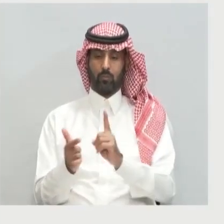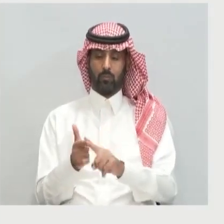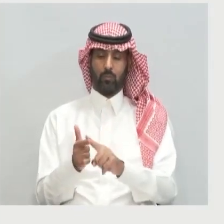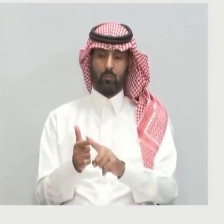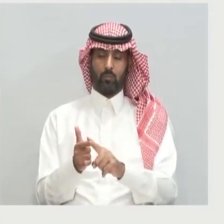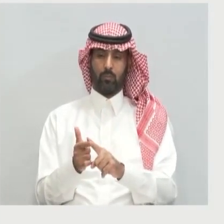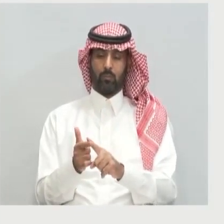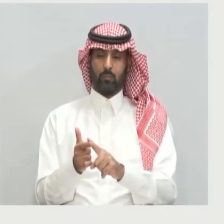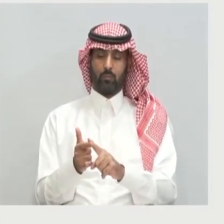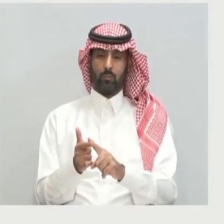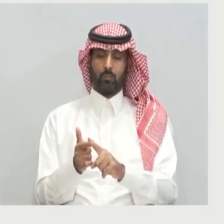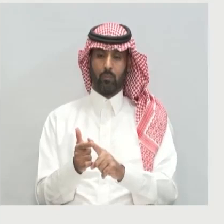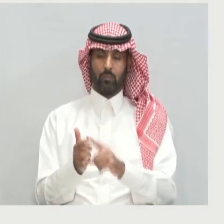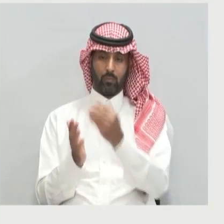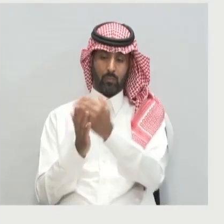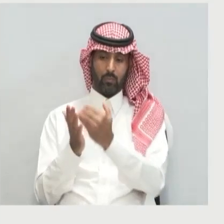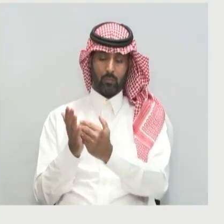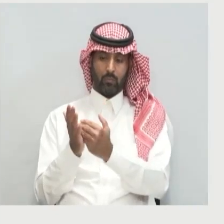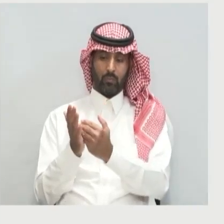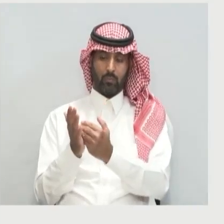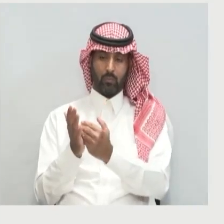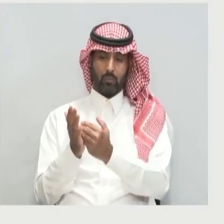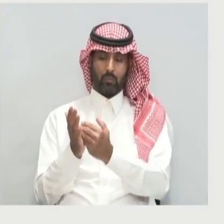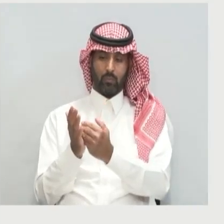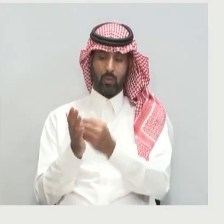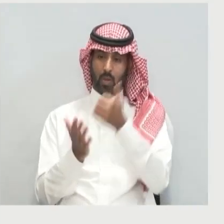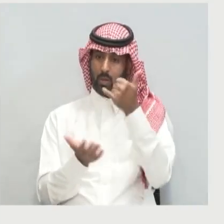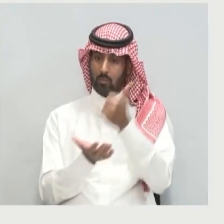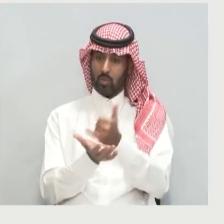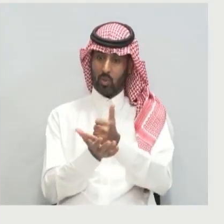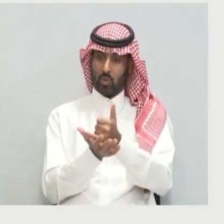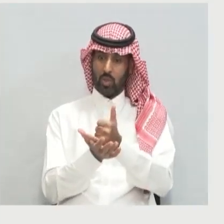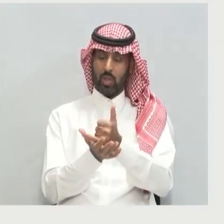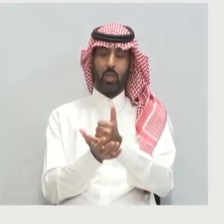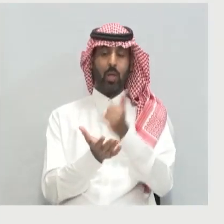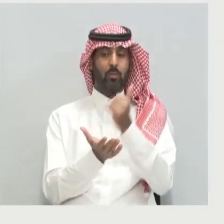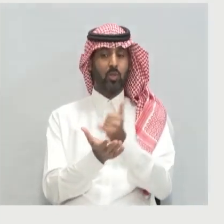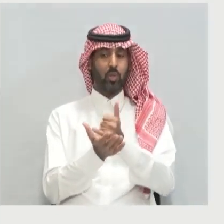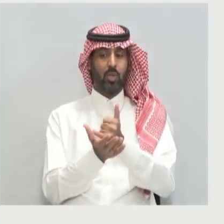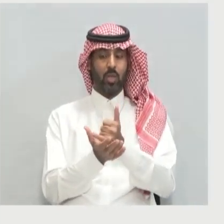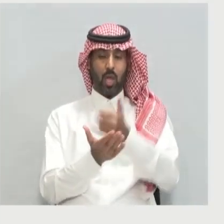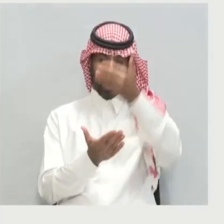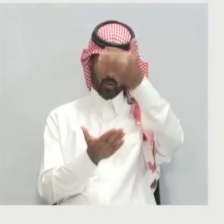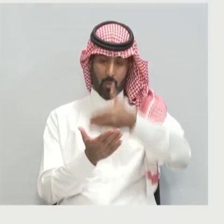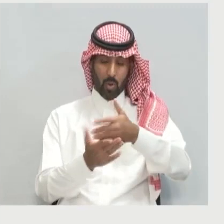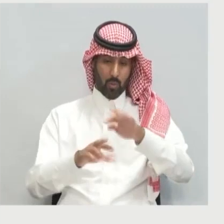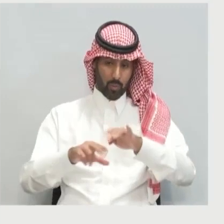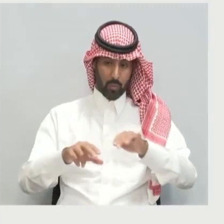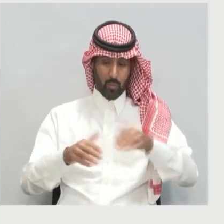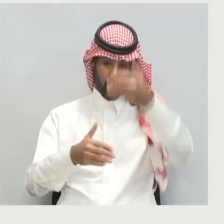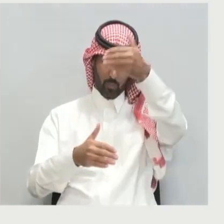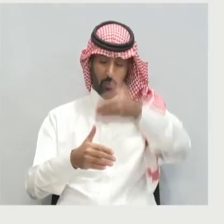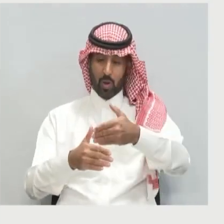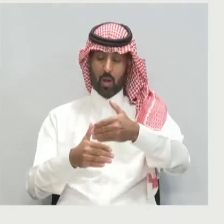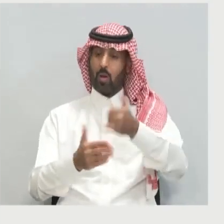ثاني معيار وهو معيار المسؤوليه معيار المسؤوليه عن المعلومات في صفحه الانترنت